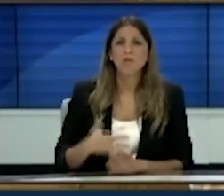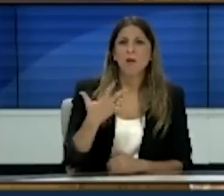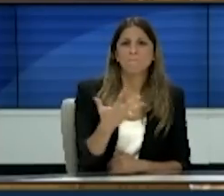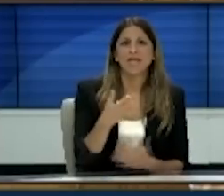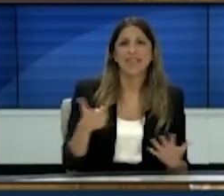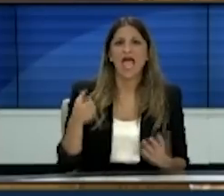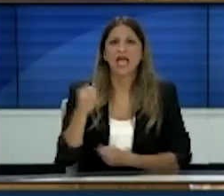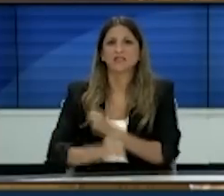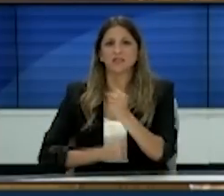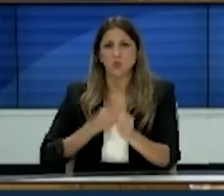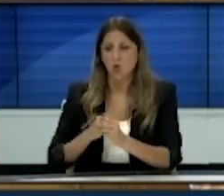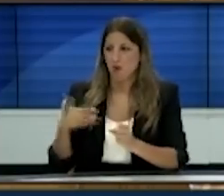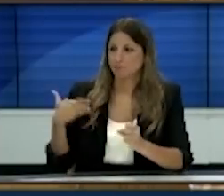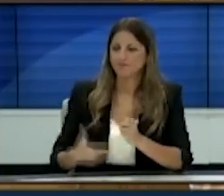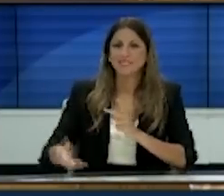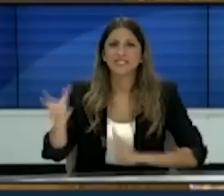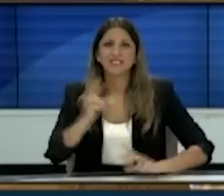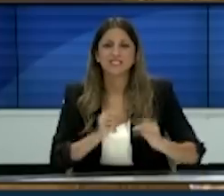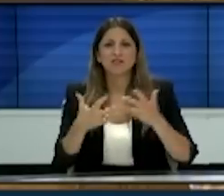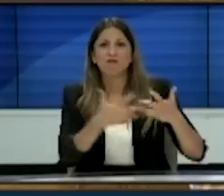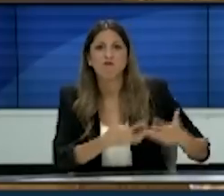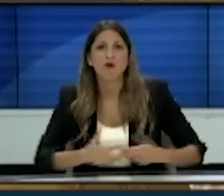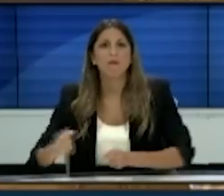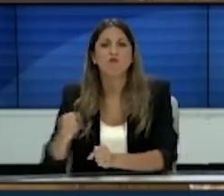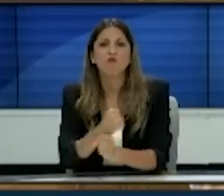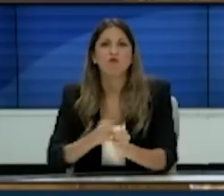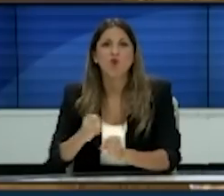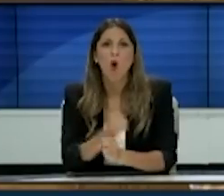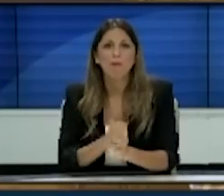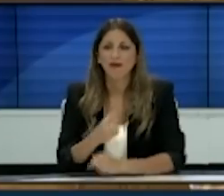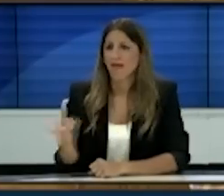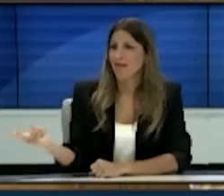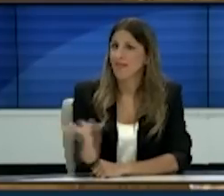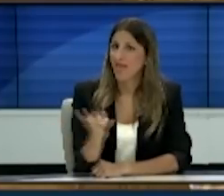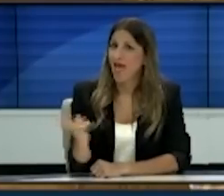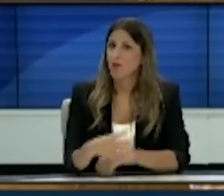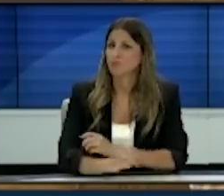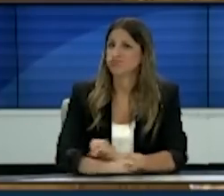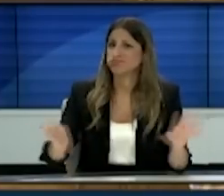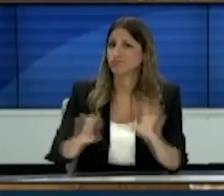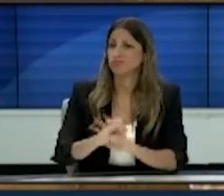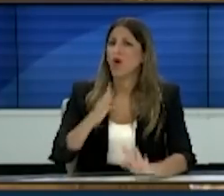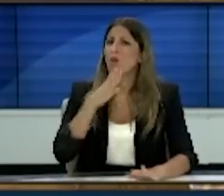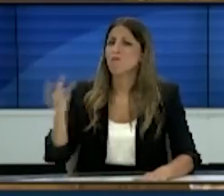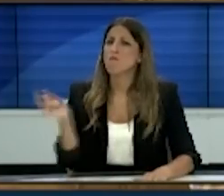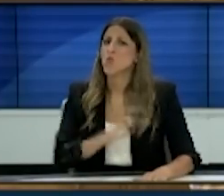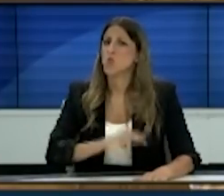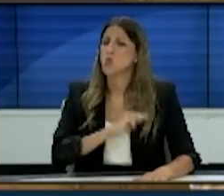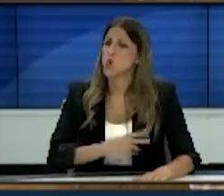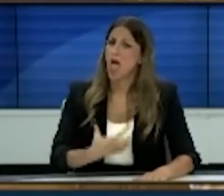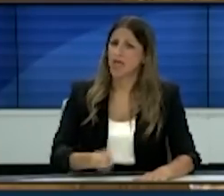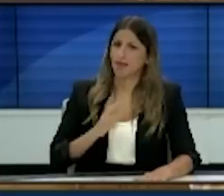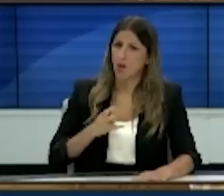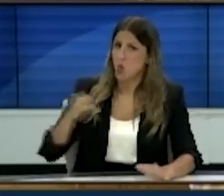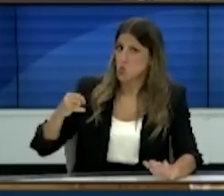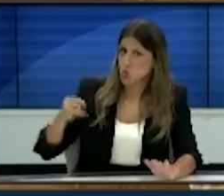την Νοβάρτης. Ένα σκάνδαλο που το εργαλειοποιήσατε και η μεν και η δε, γιατί πολύ απλά δεν τολμήσατε να θίξετε την